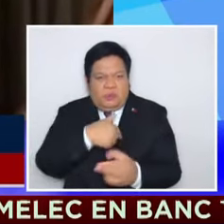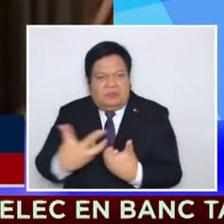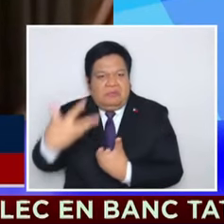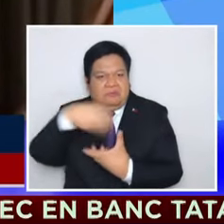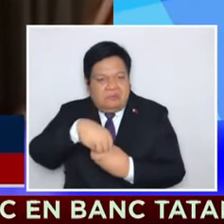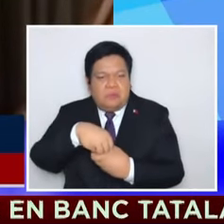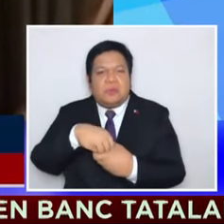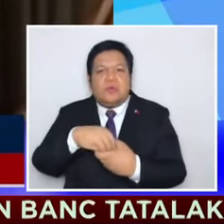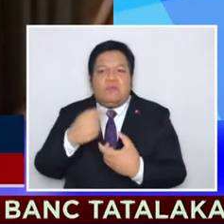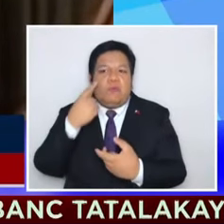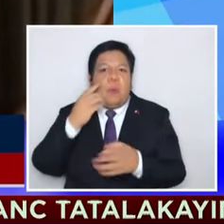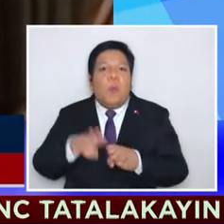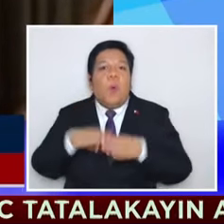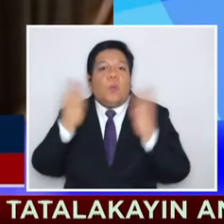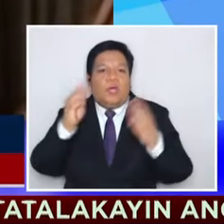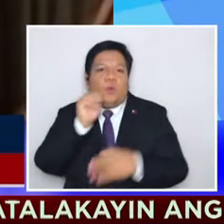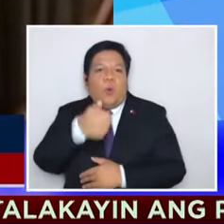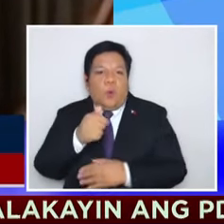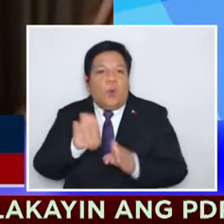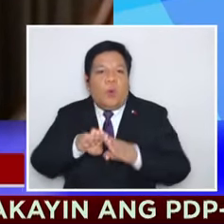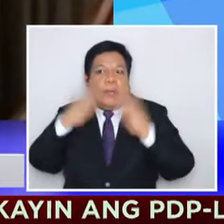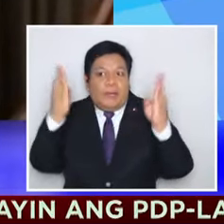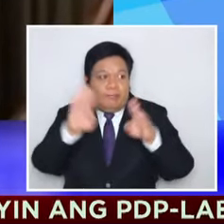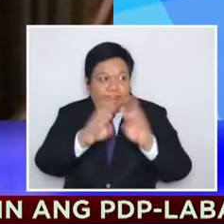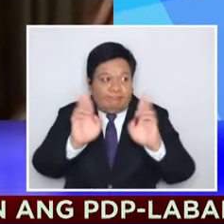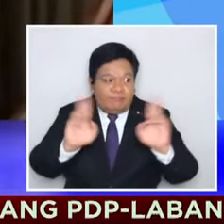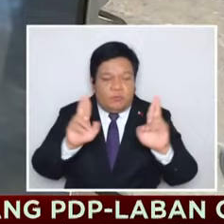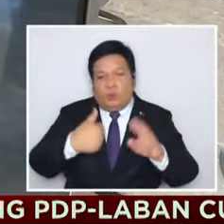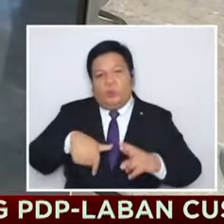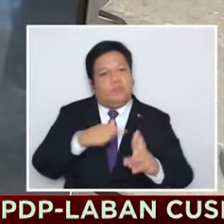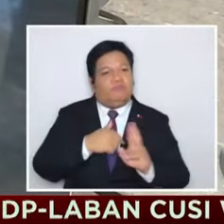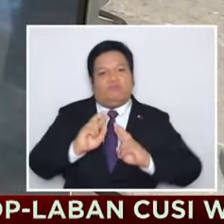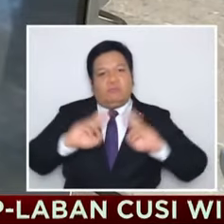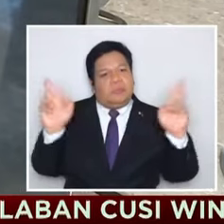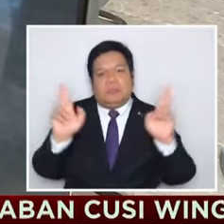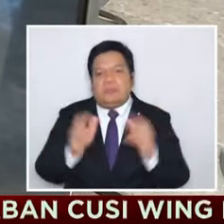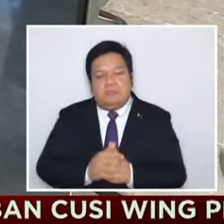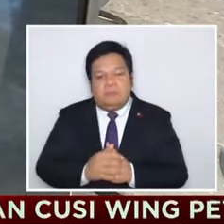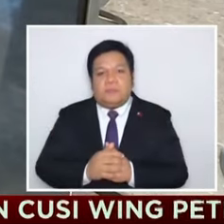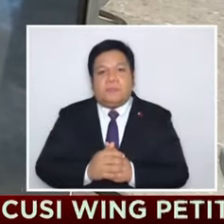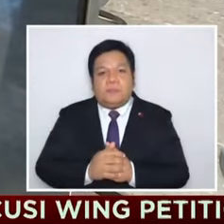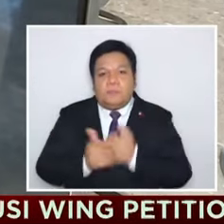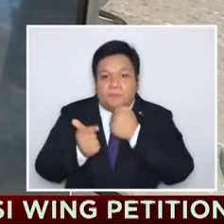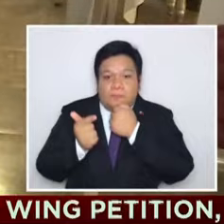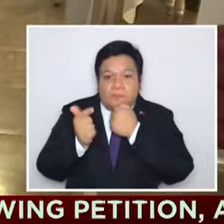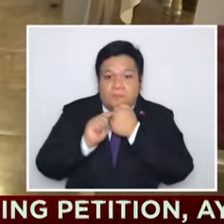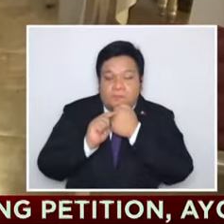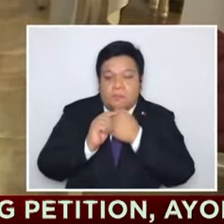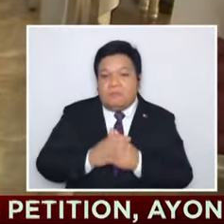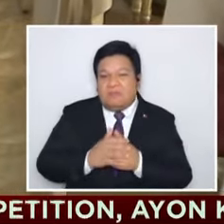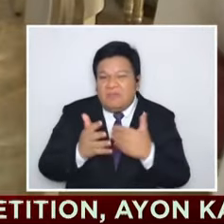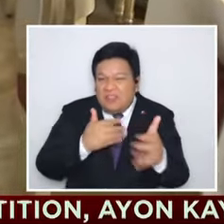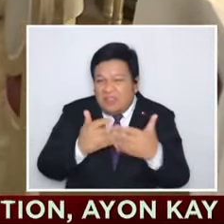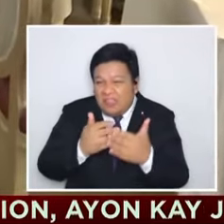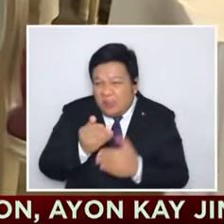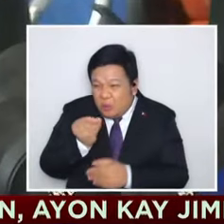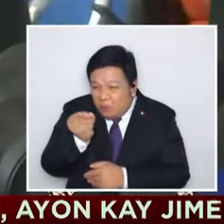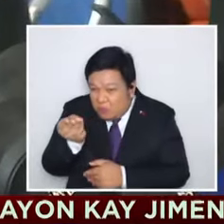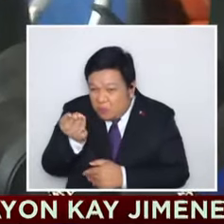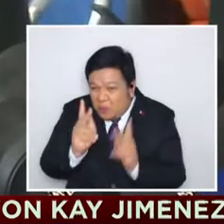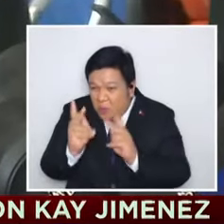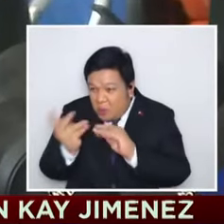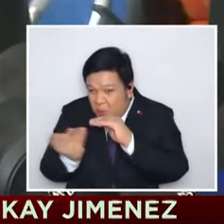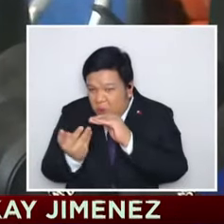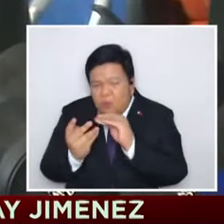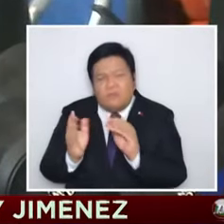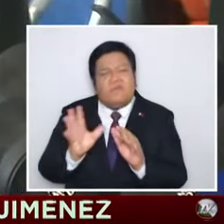isama kami sa pag-open bukas, no? Ready naman kami in any way. Kahit maliit na porsyento lang, importante mabuksan ang